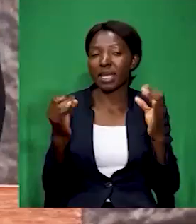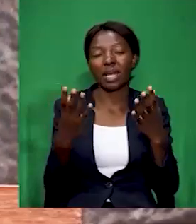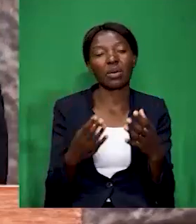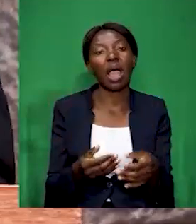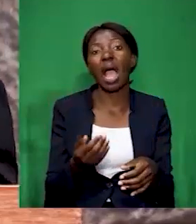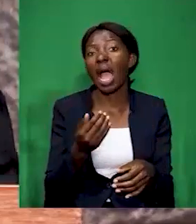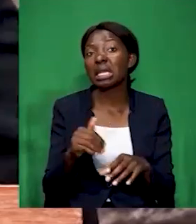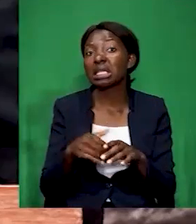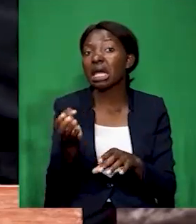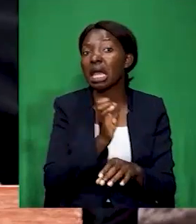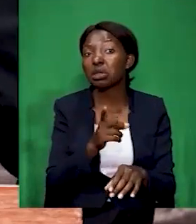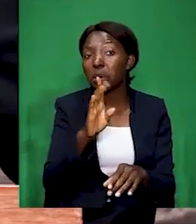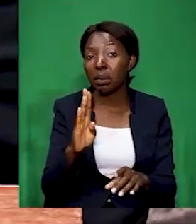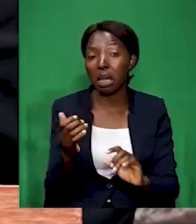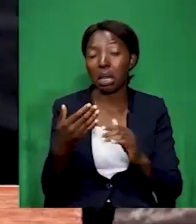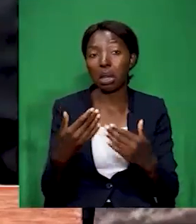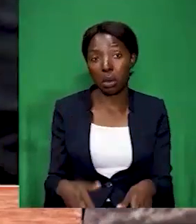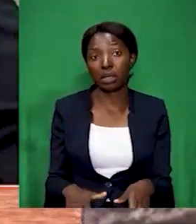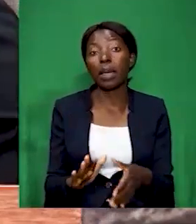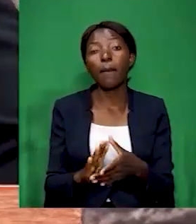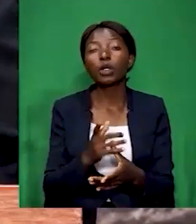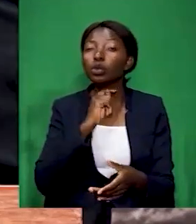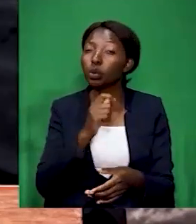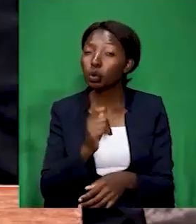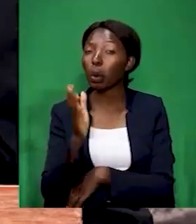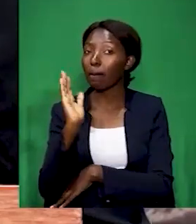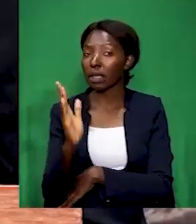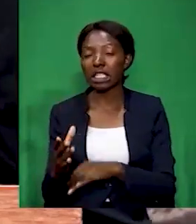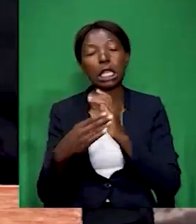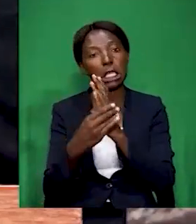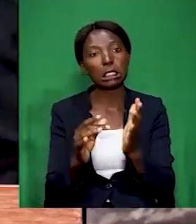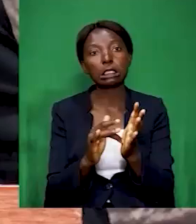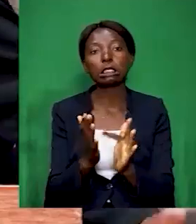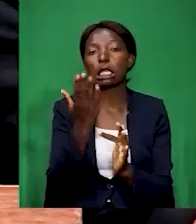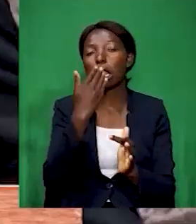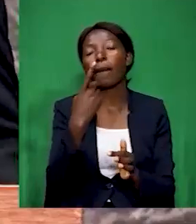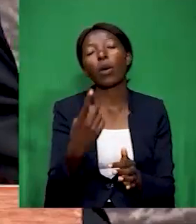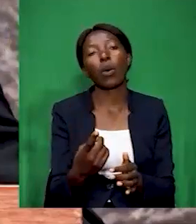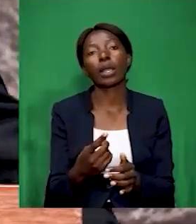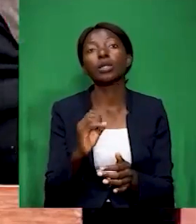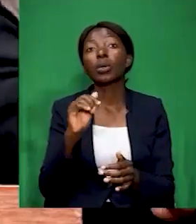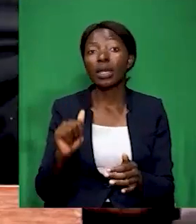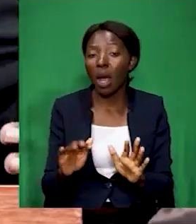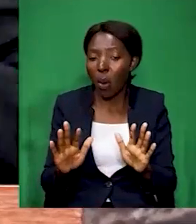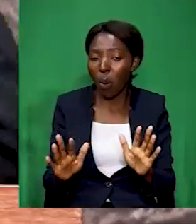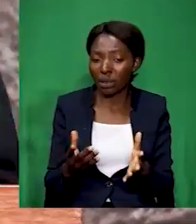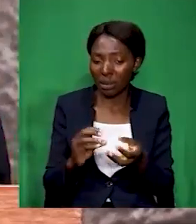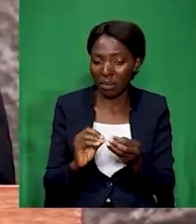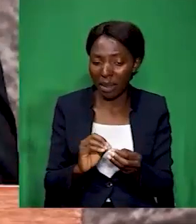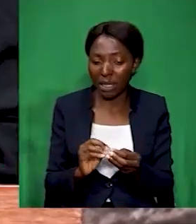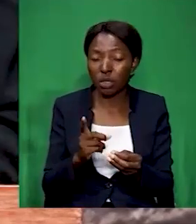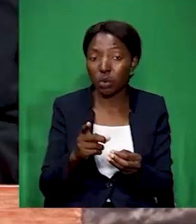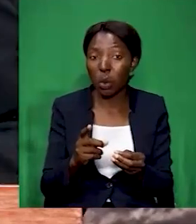kurasika ndokunotevera nekuti vhangeri chairo chairo rinotungamidza Kristu mberi saka ndobvunza kuti ratungamidza izvi